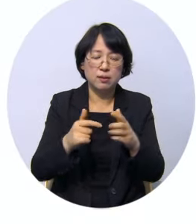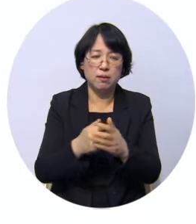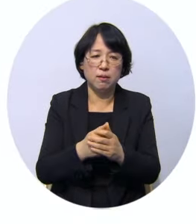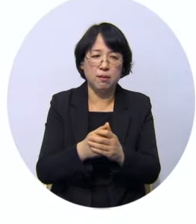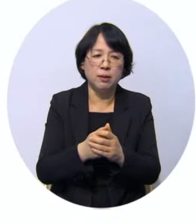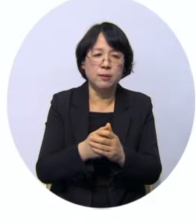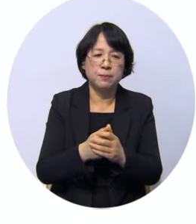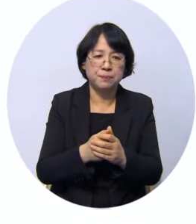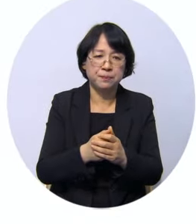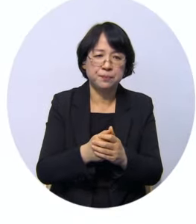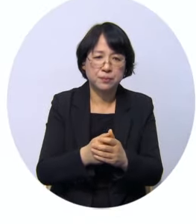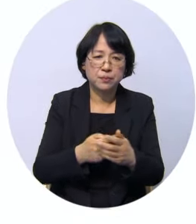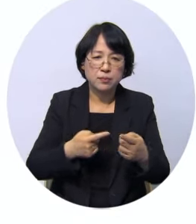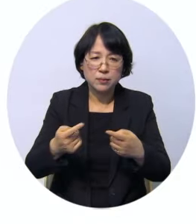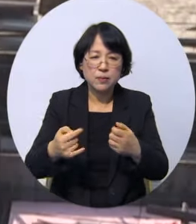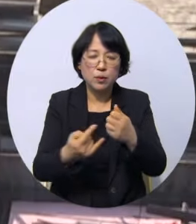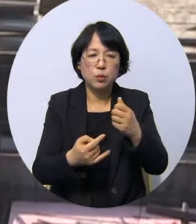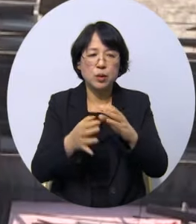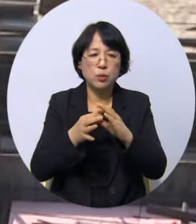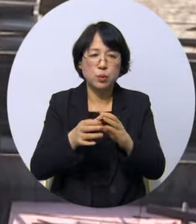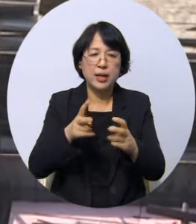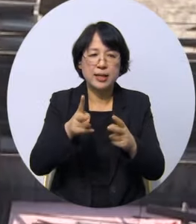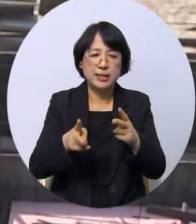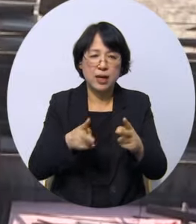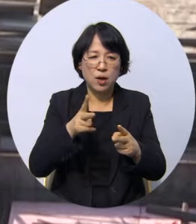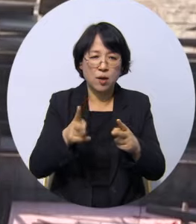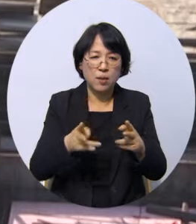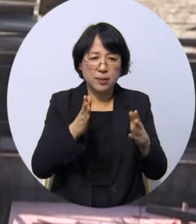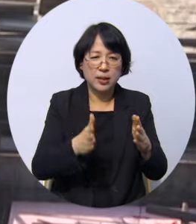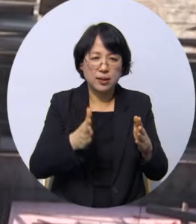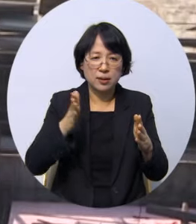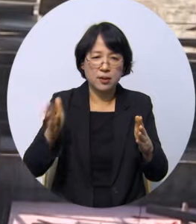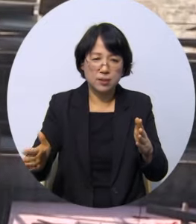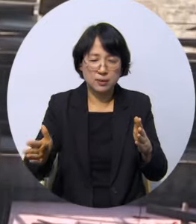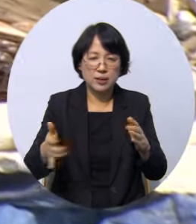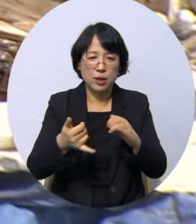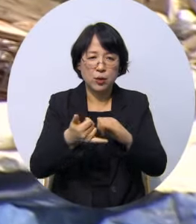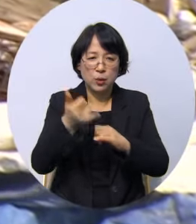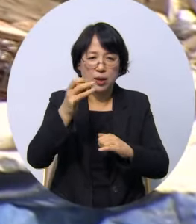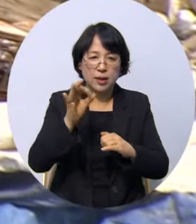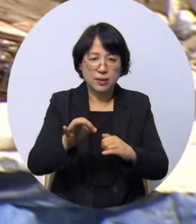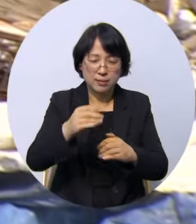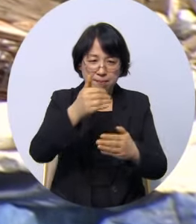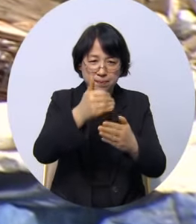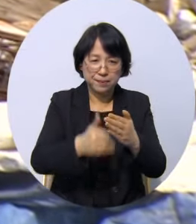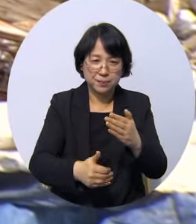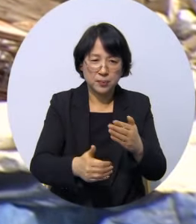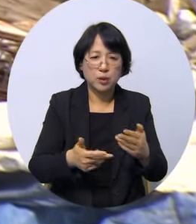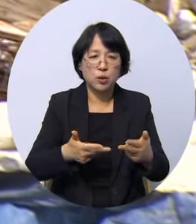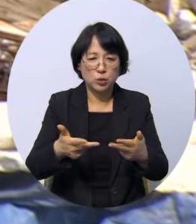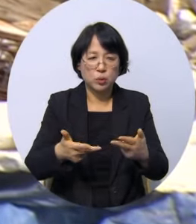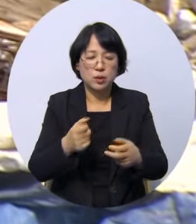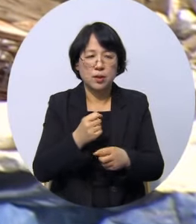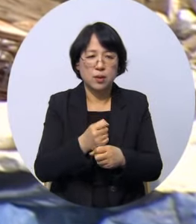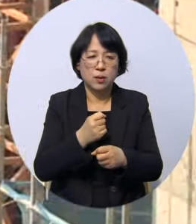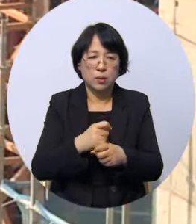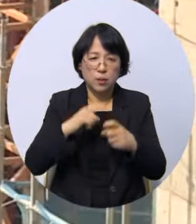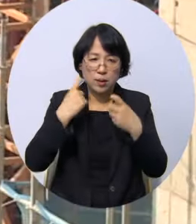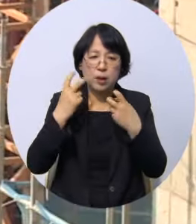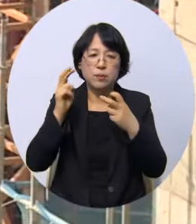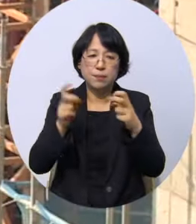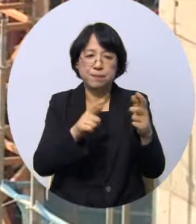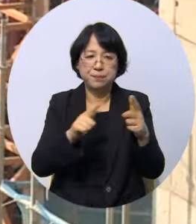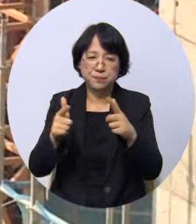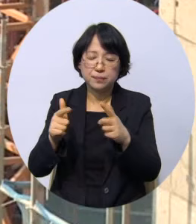PF 조정 위원회를 통해 사업 기한 연장과 위약금 감면 등을 조정하고 민간 사업장은 시공사와